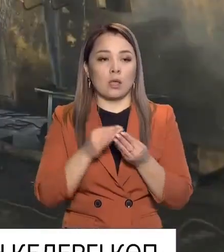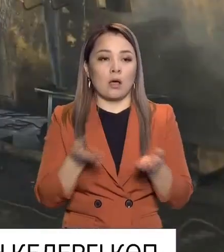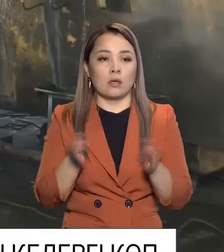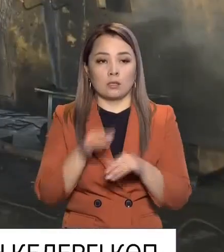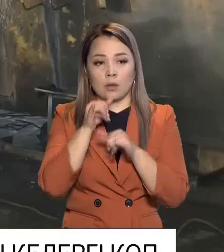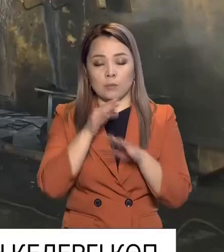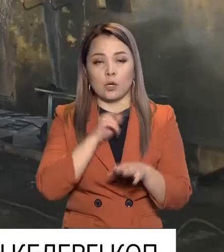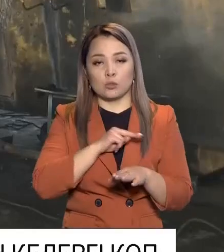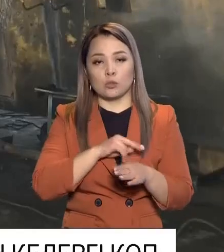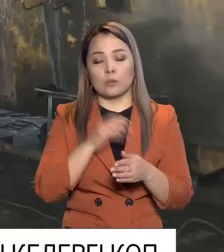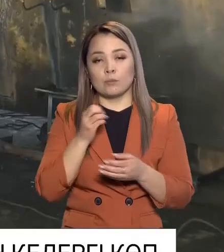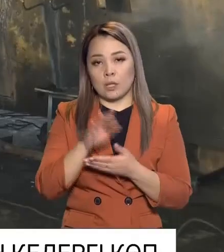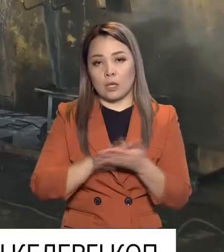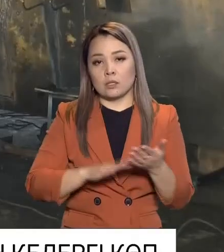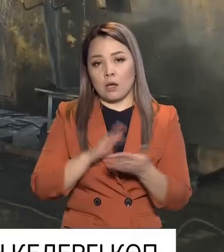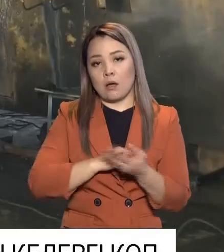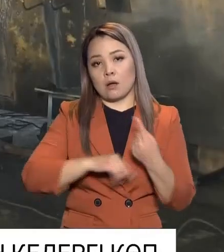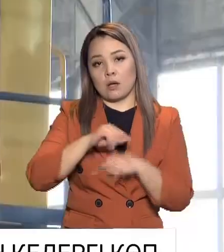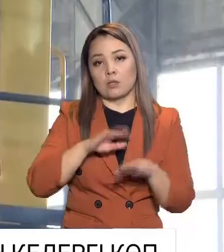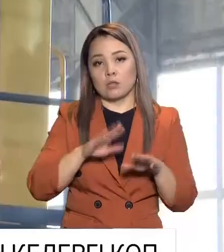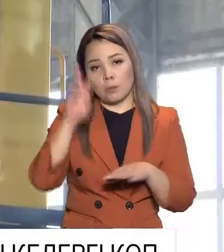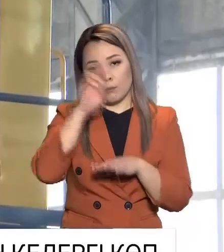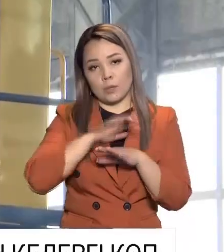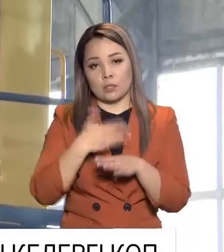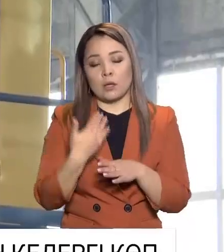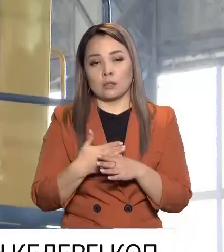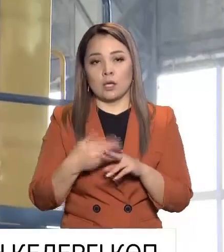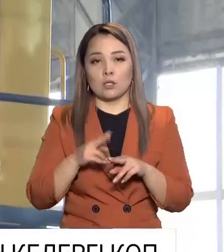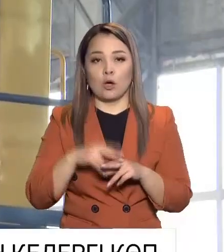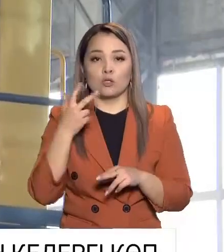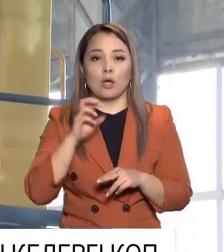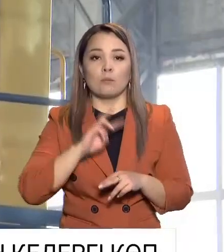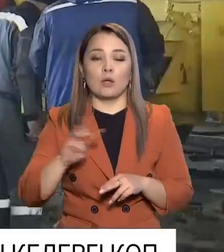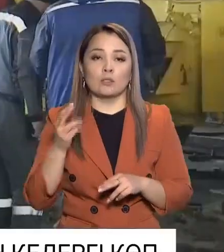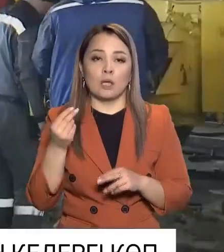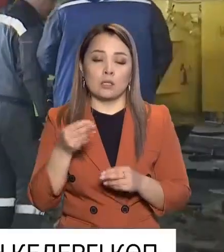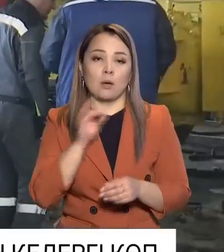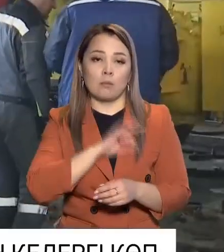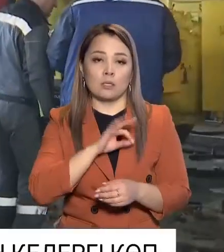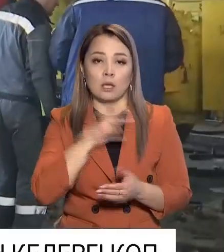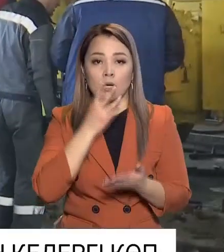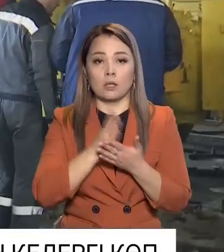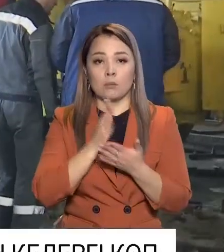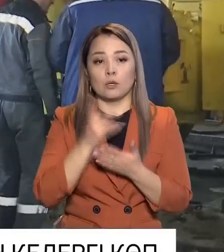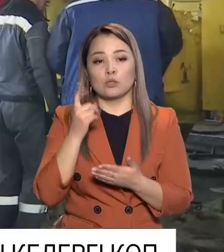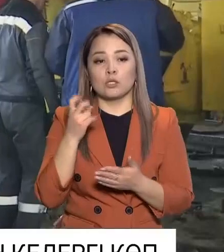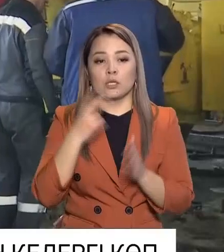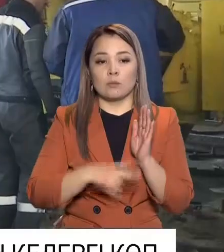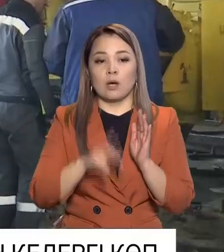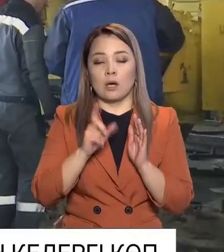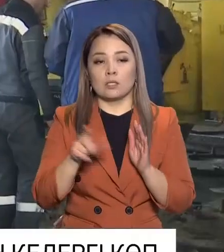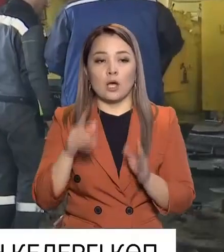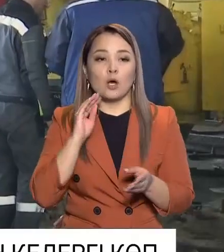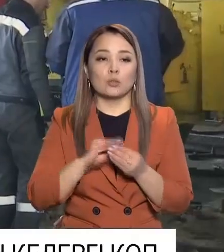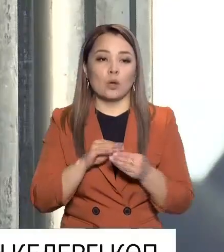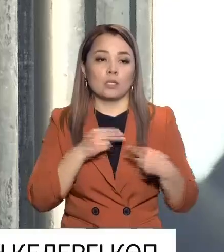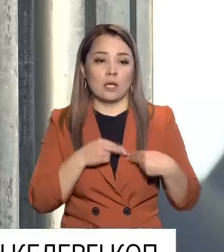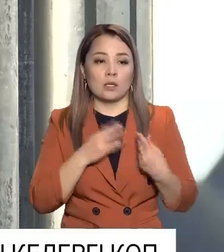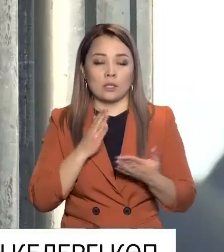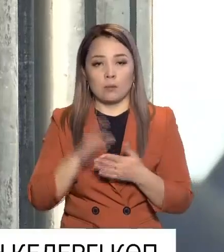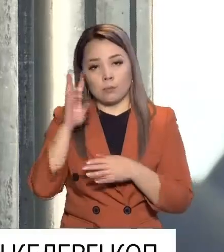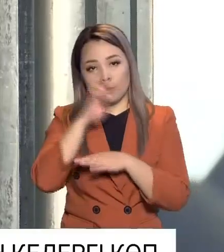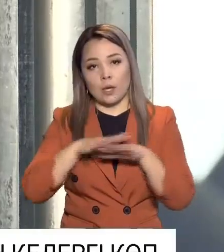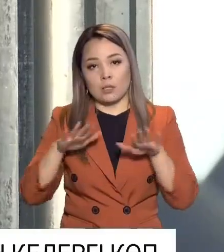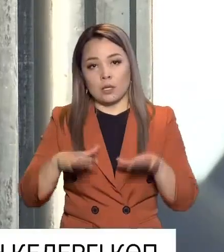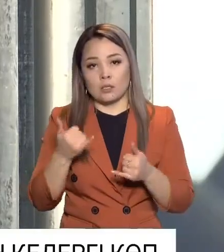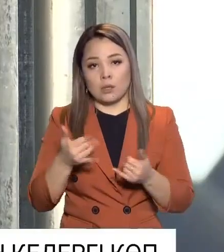дейін мұнда жұмыс істеген кәсіпорындар мемлекет қазынасына 300 миллион теңгеден астам пайда келіп отырған. Оның үстіне 170 адам осында тұрақты еңбек еткен.